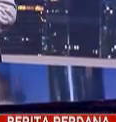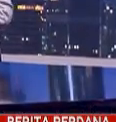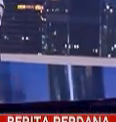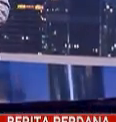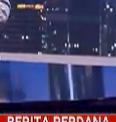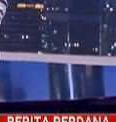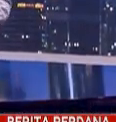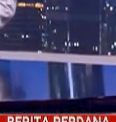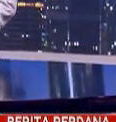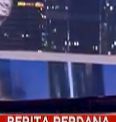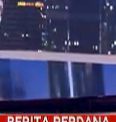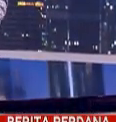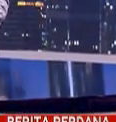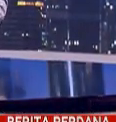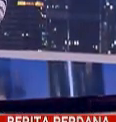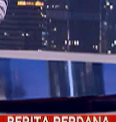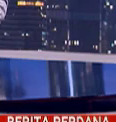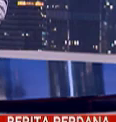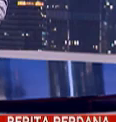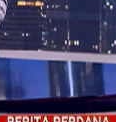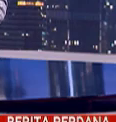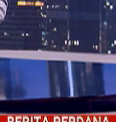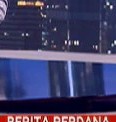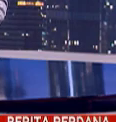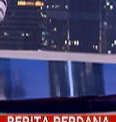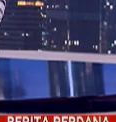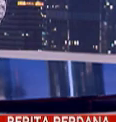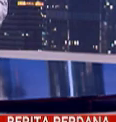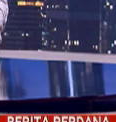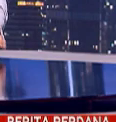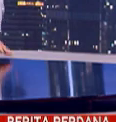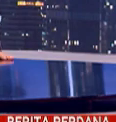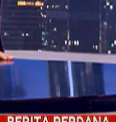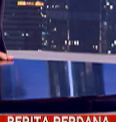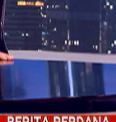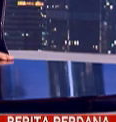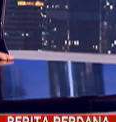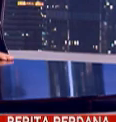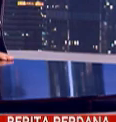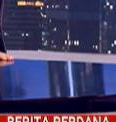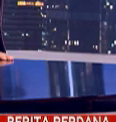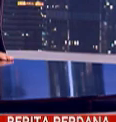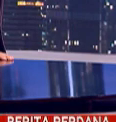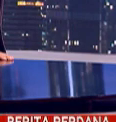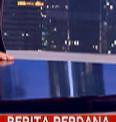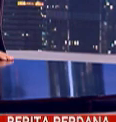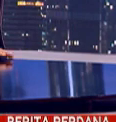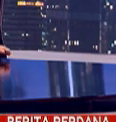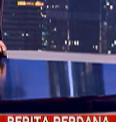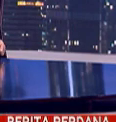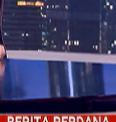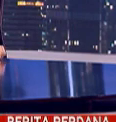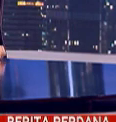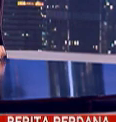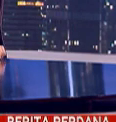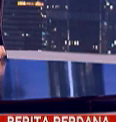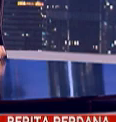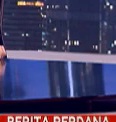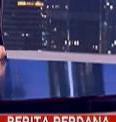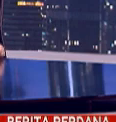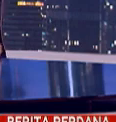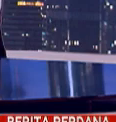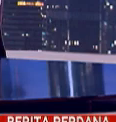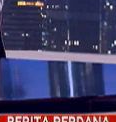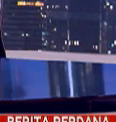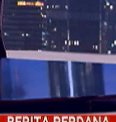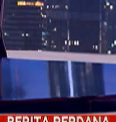Paparan itu menutup berita perdana edisi Jumaat 3 Julai. Pastikan anda terus kekal bersama kami dengan Wajah dan Format Baharu. Semua